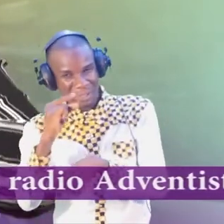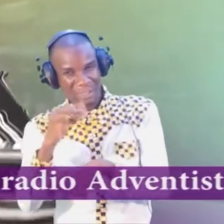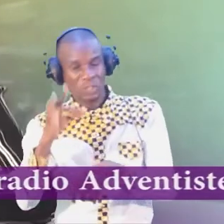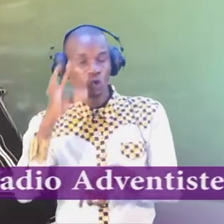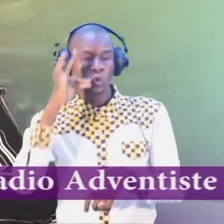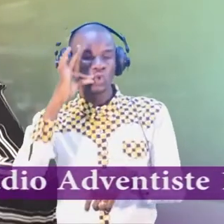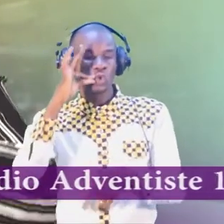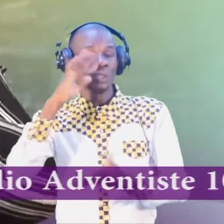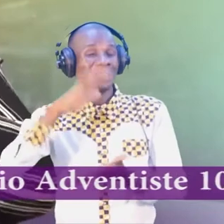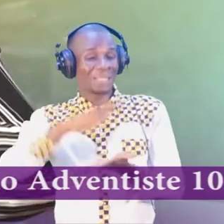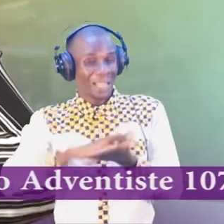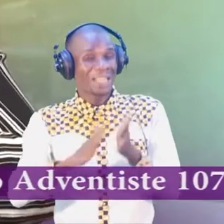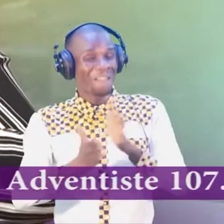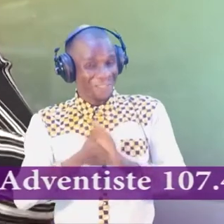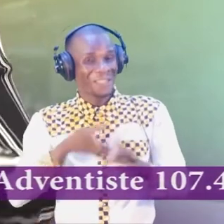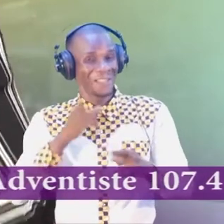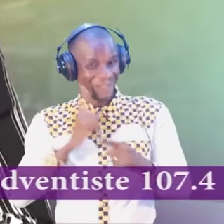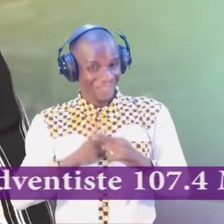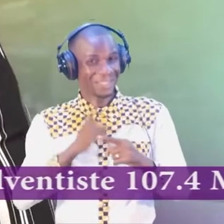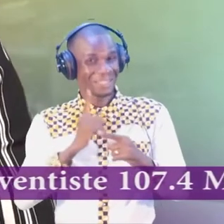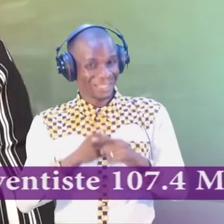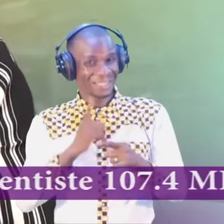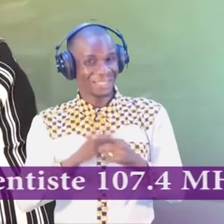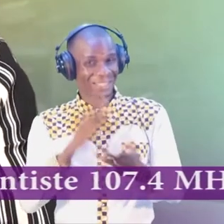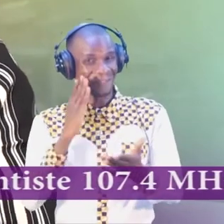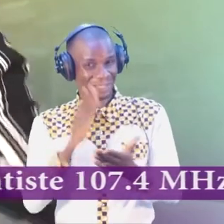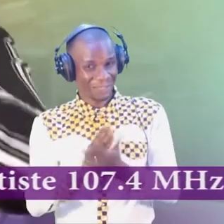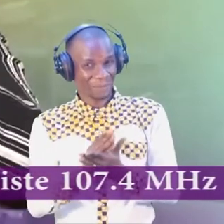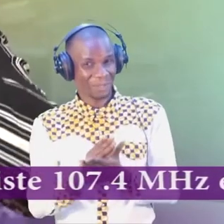matumizi ya maji ndani na nje.